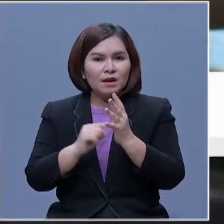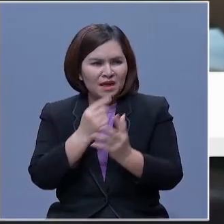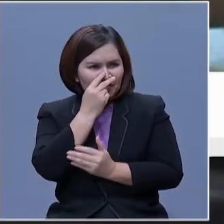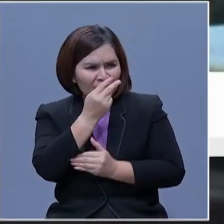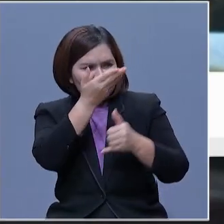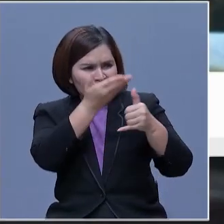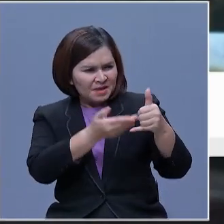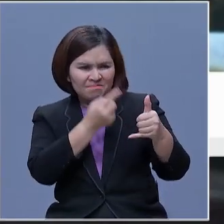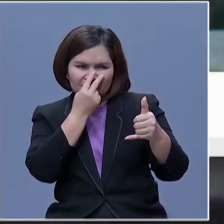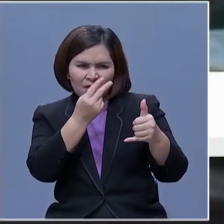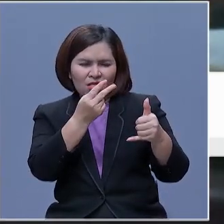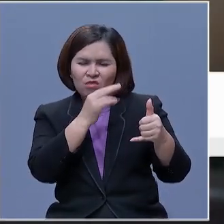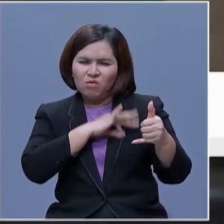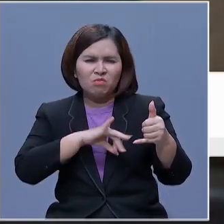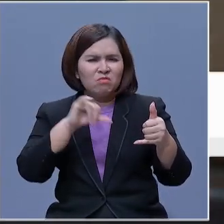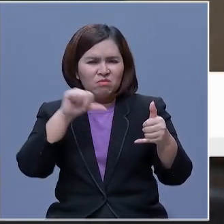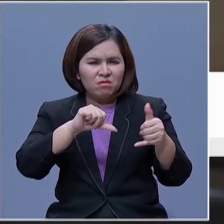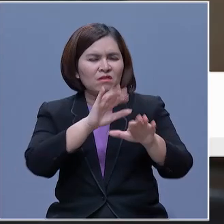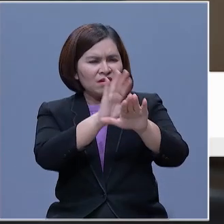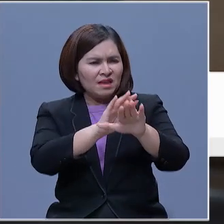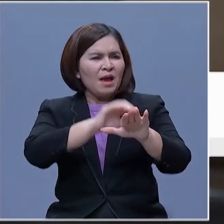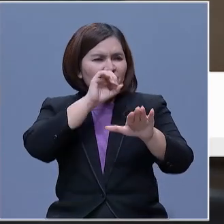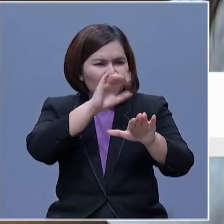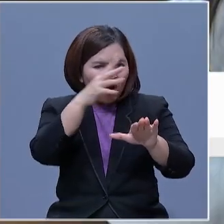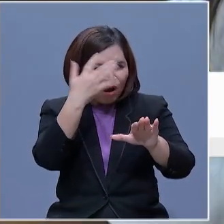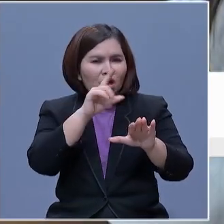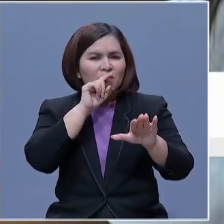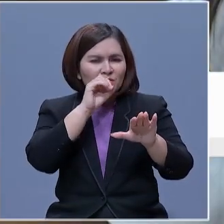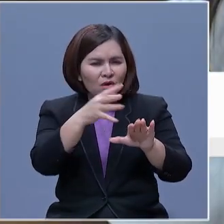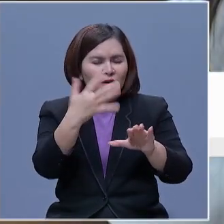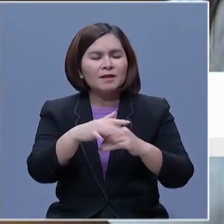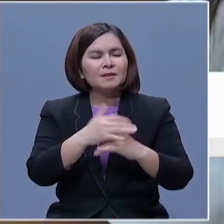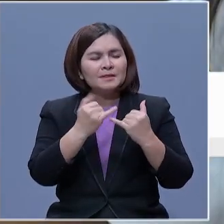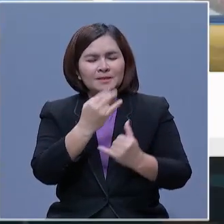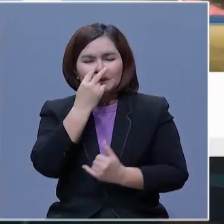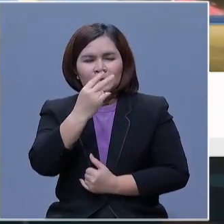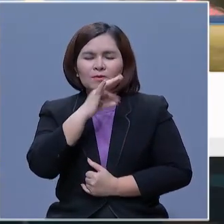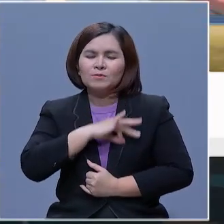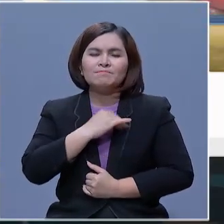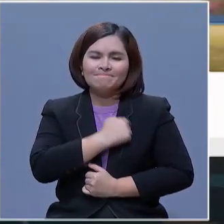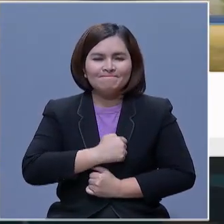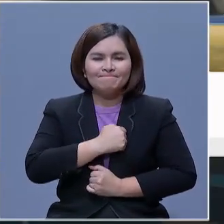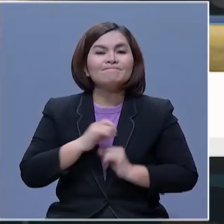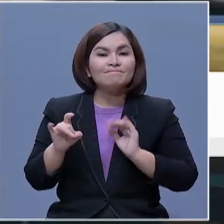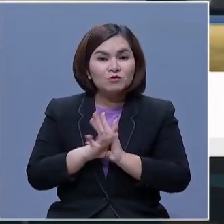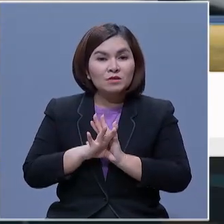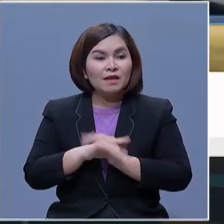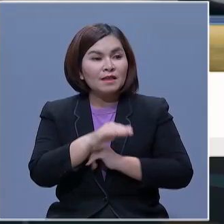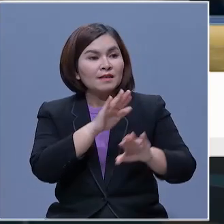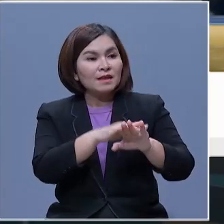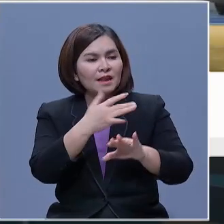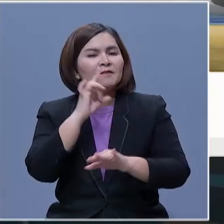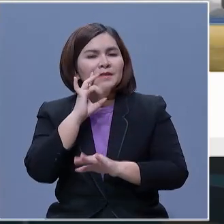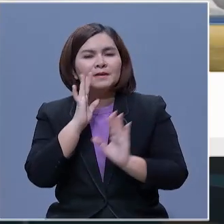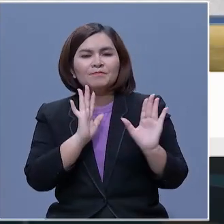เริ่มเห็นว่าพฤติกรรมไม่ค่อยเหมาะสมก็พยายามจะตักเตือนตลอดนะตอนนี้รู้สึกเสียใจแต่สุดท้ายพอไม่ฟังคำเตือน